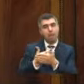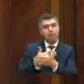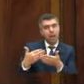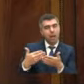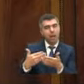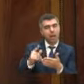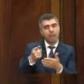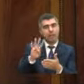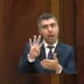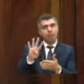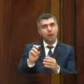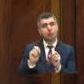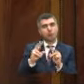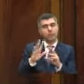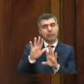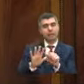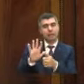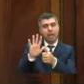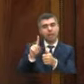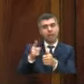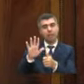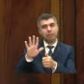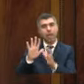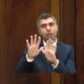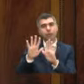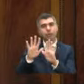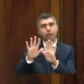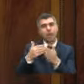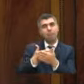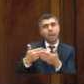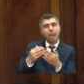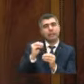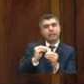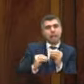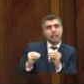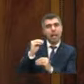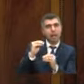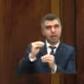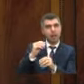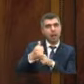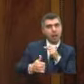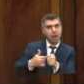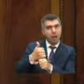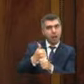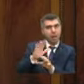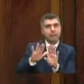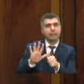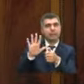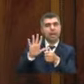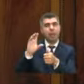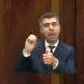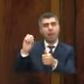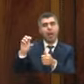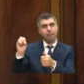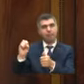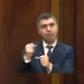السنة بفارق 16.5 وزيادة 10 المليار مقارنة مع السنة الماضية، و16 ألف منصب مالي، وهذا كان